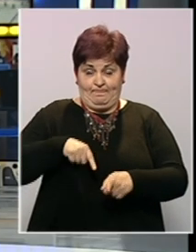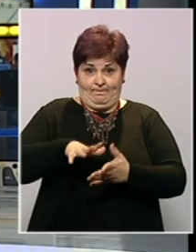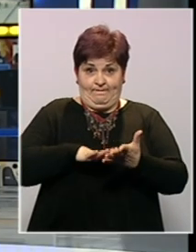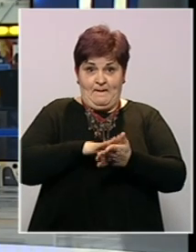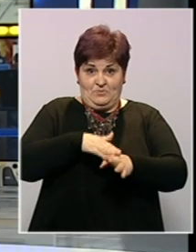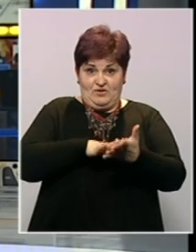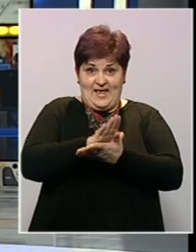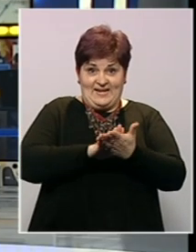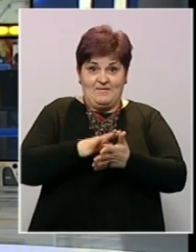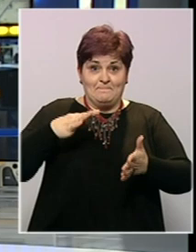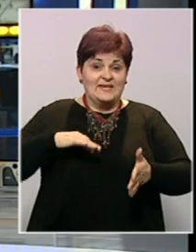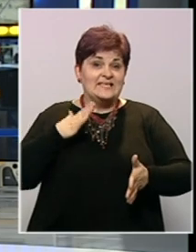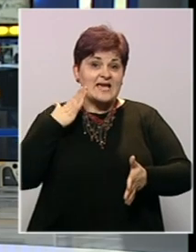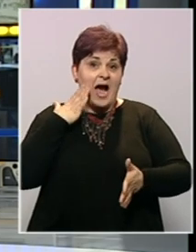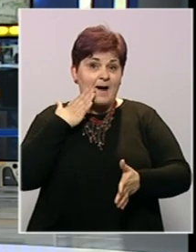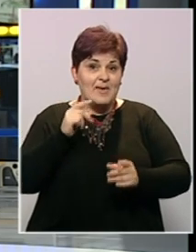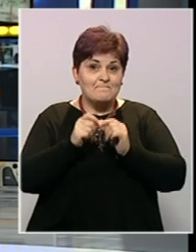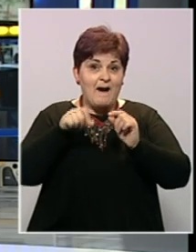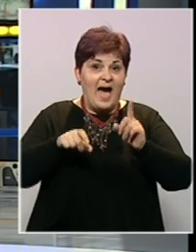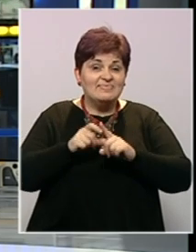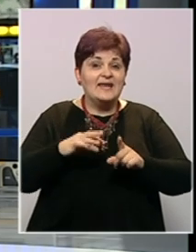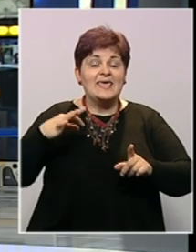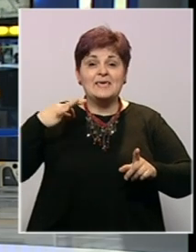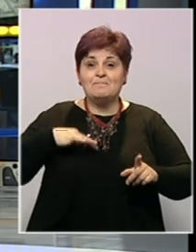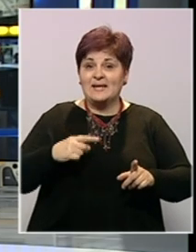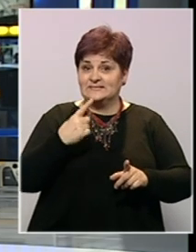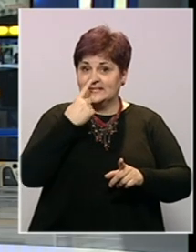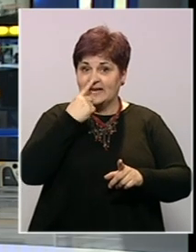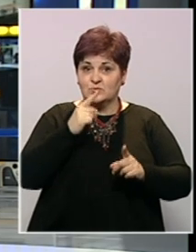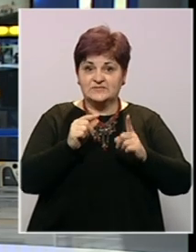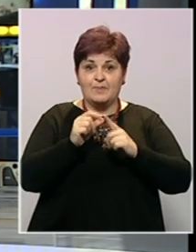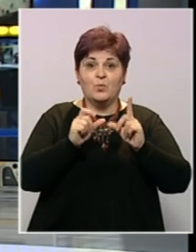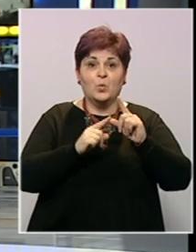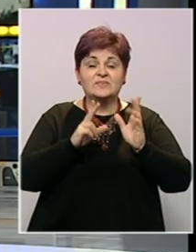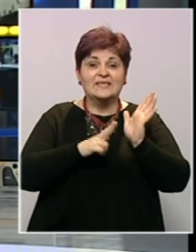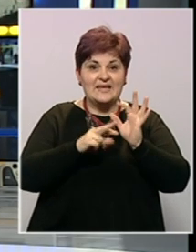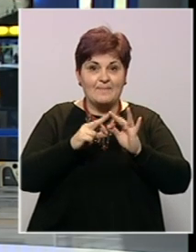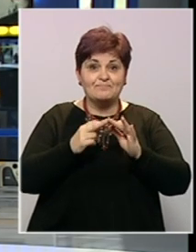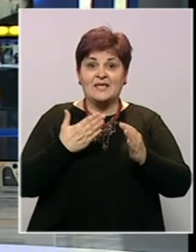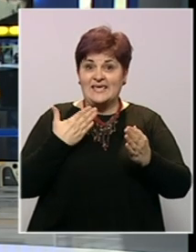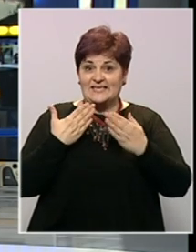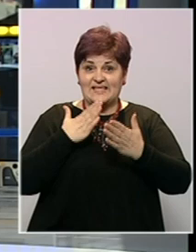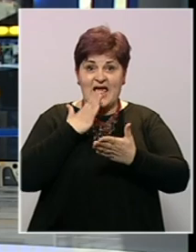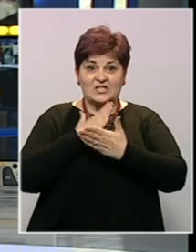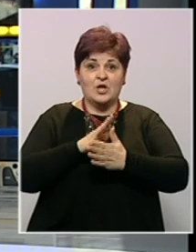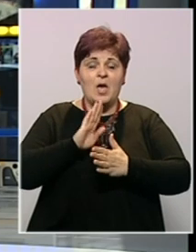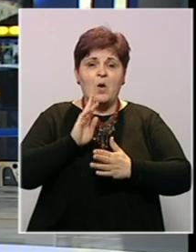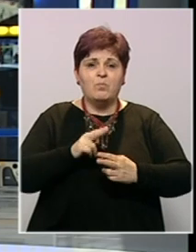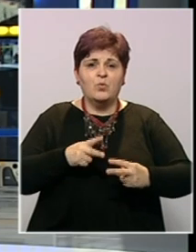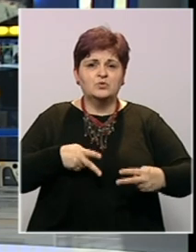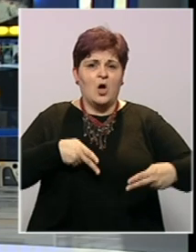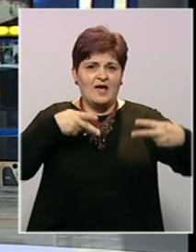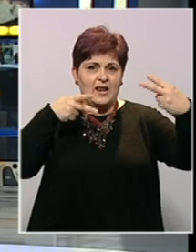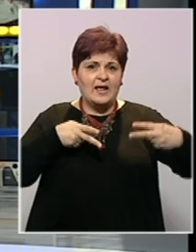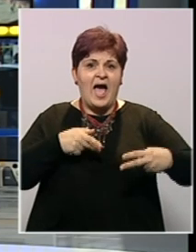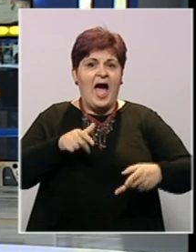Očekuje se početak razgovora predsjednika Sjedinjenih Američkih Država Joea Bidena i predsjednika Rusije Vladimira Putina. Sastanak će se održati putem